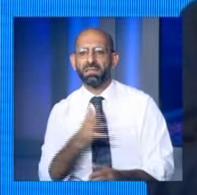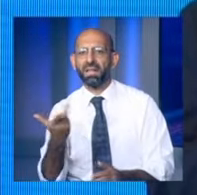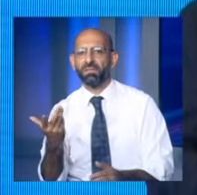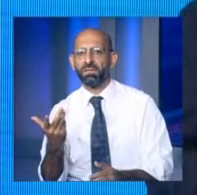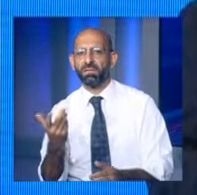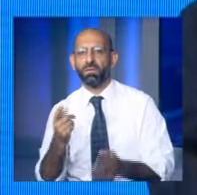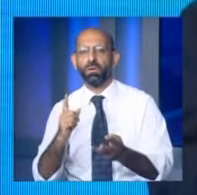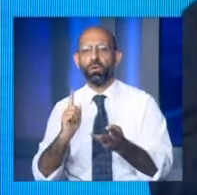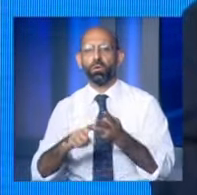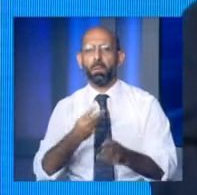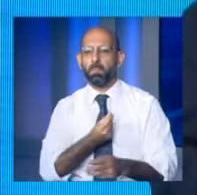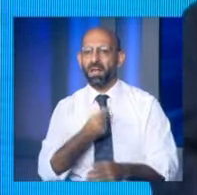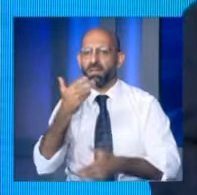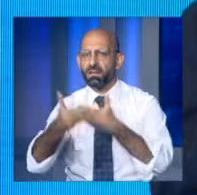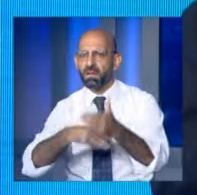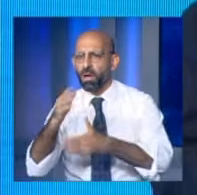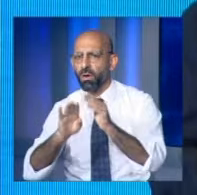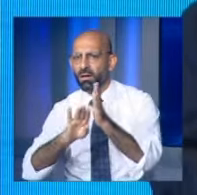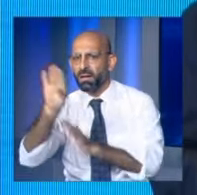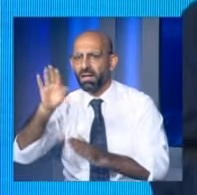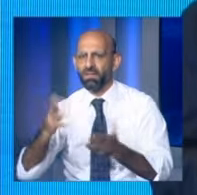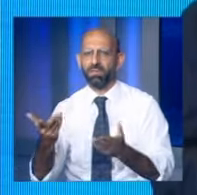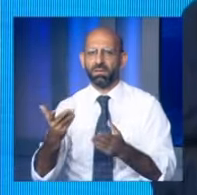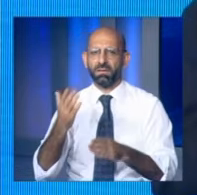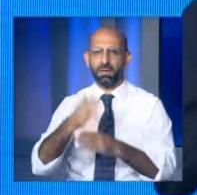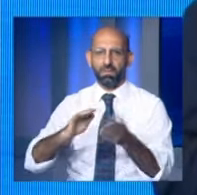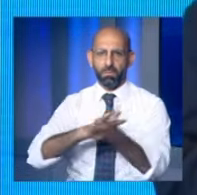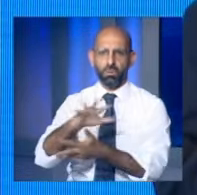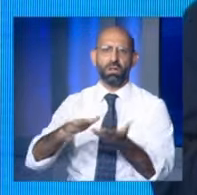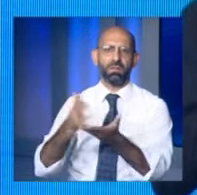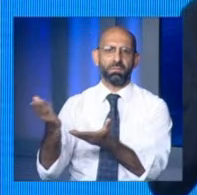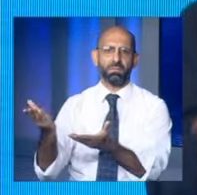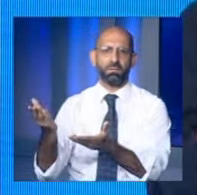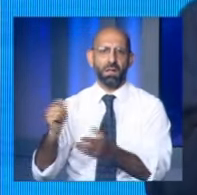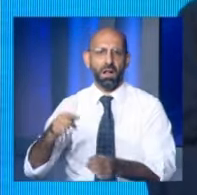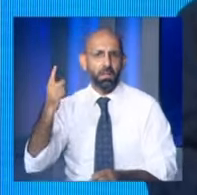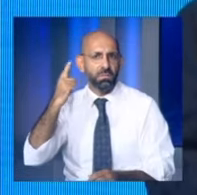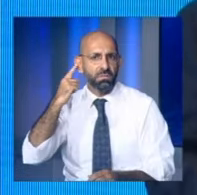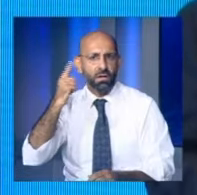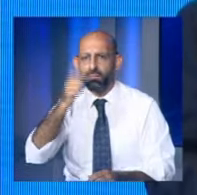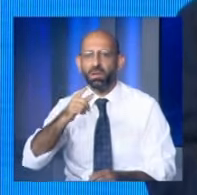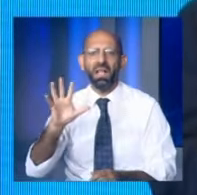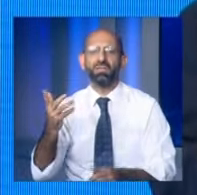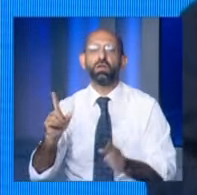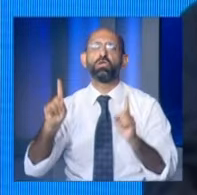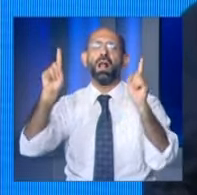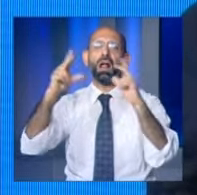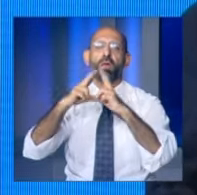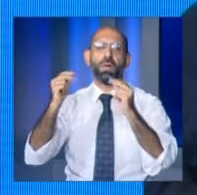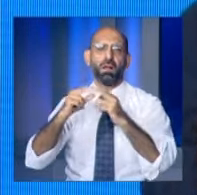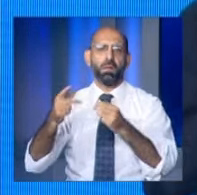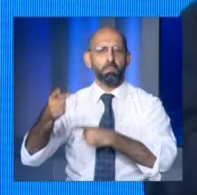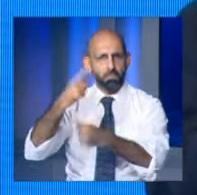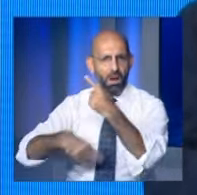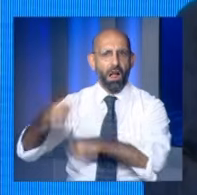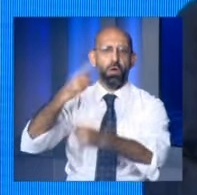الأمام كيف هو ممكن يحسن وكيف هو ممكن يطور. وبوسط هالأزمة كمان بنسمع كلام على أنه كيف إن شاء الله